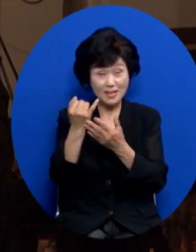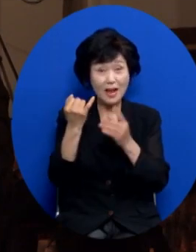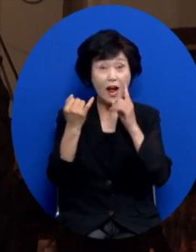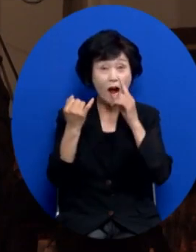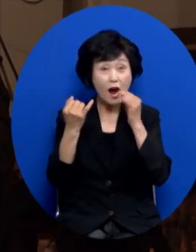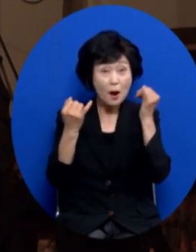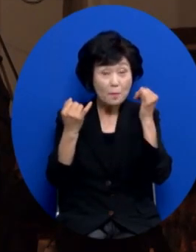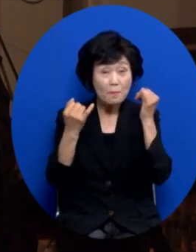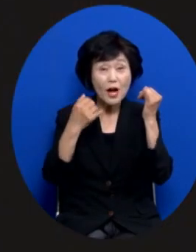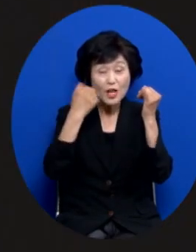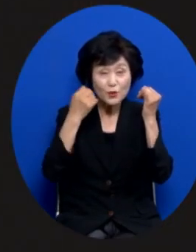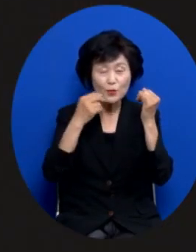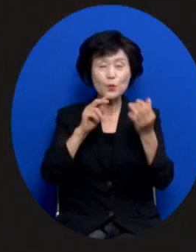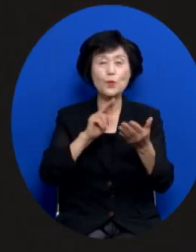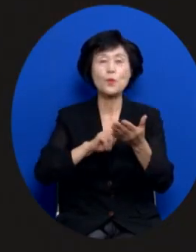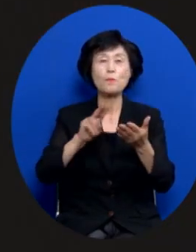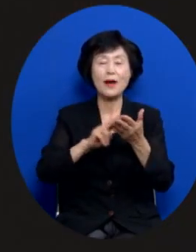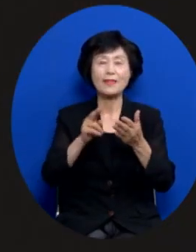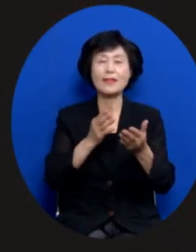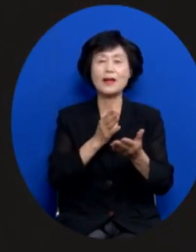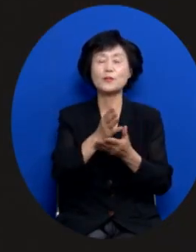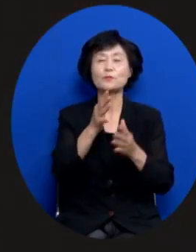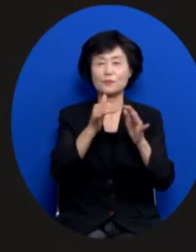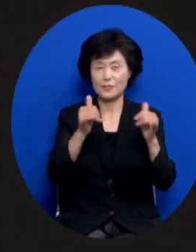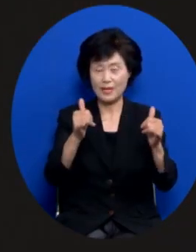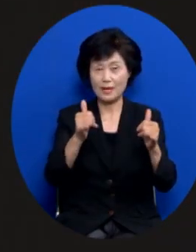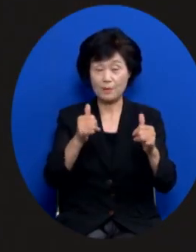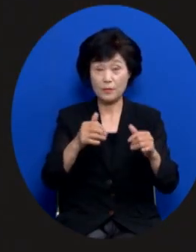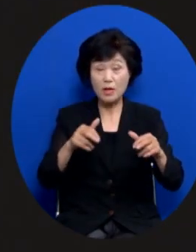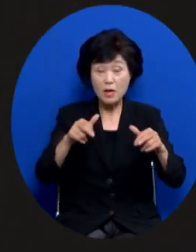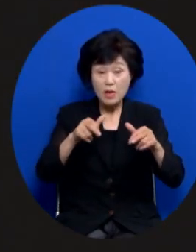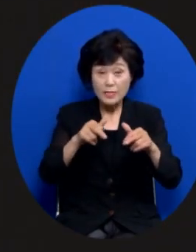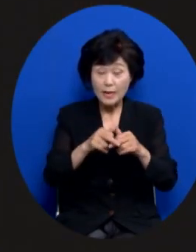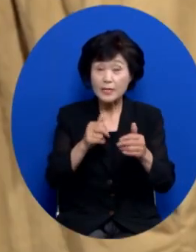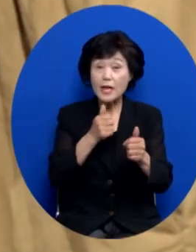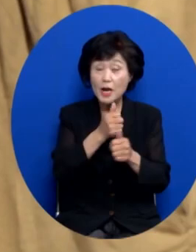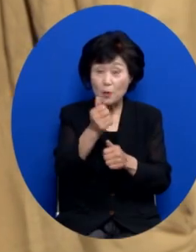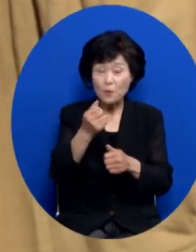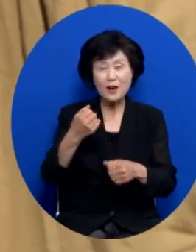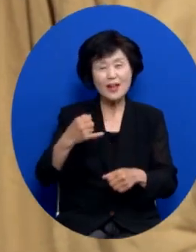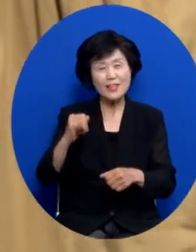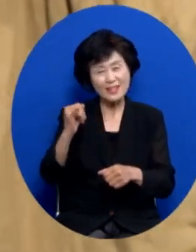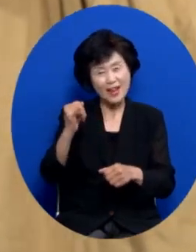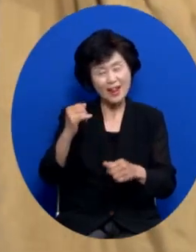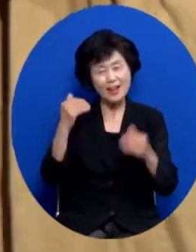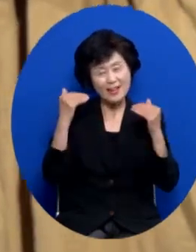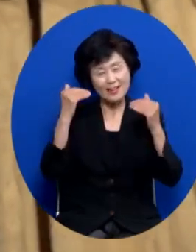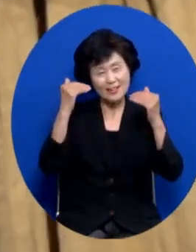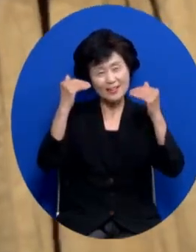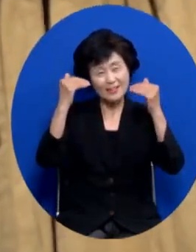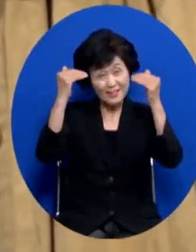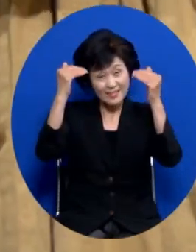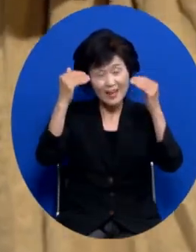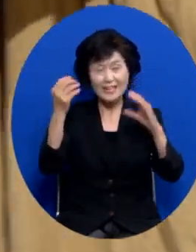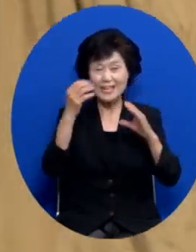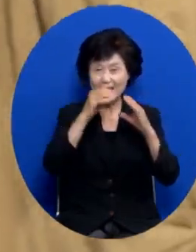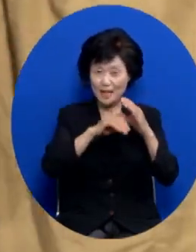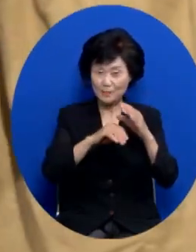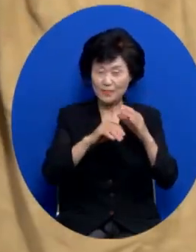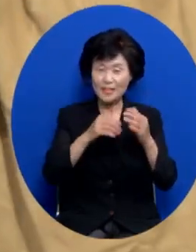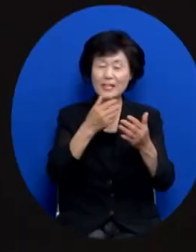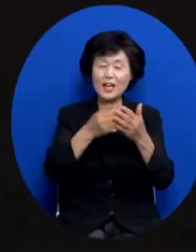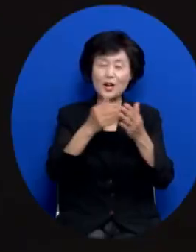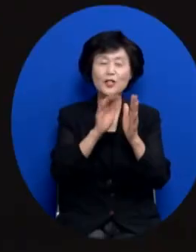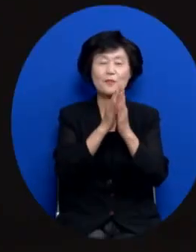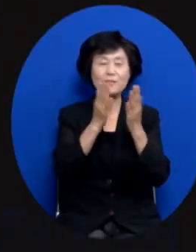어머니이자 만화 작가인 장차현 씨 씨는 장애를 극복한 은혜 씨의 성장 과정이 담긴 팝업북을 관객들에게